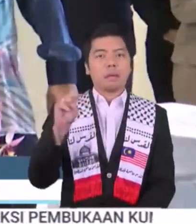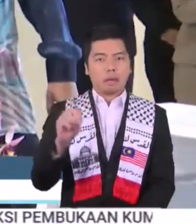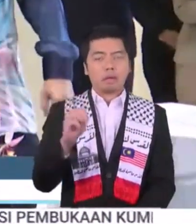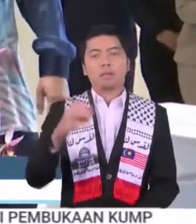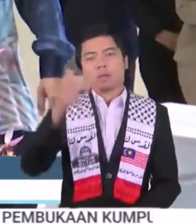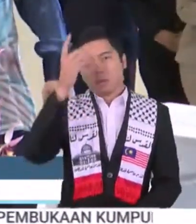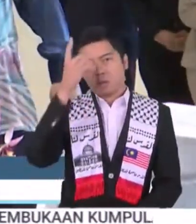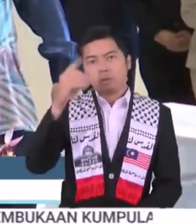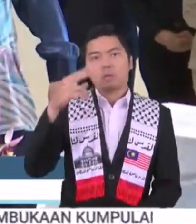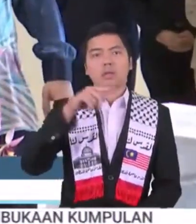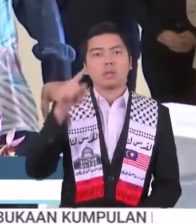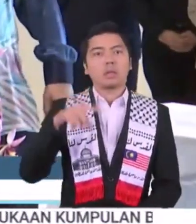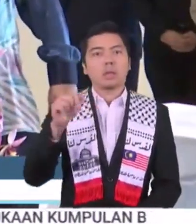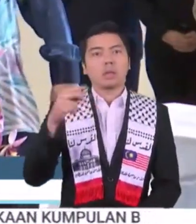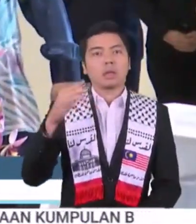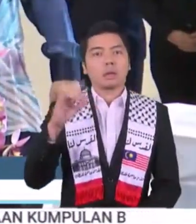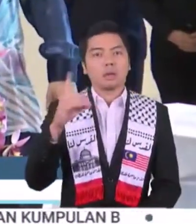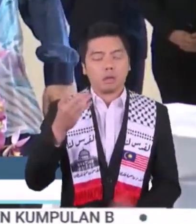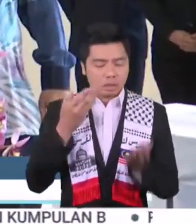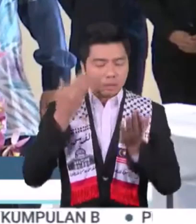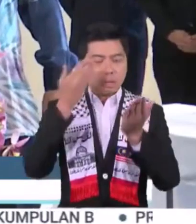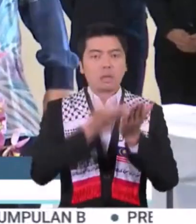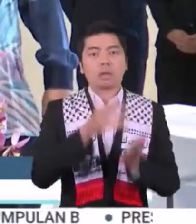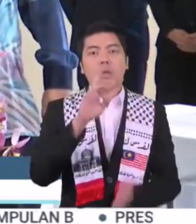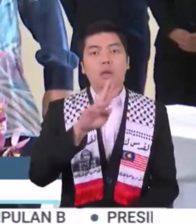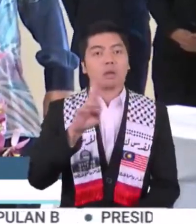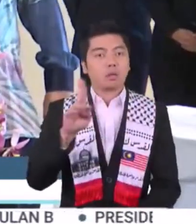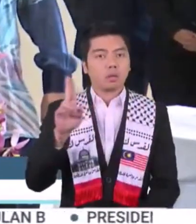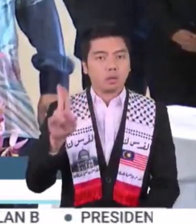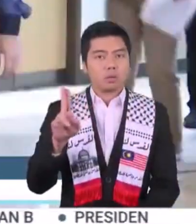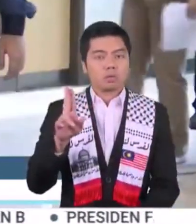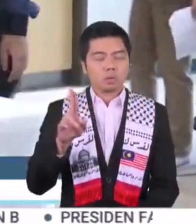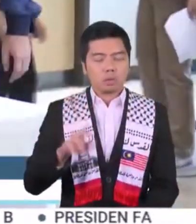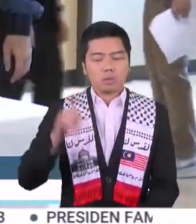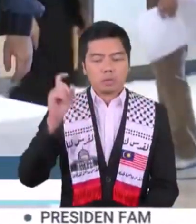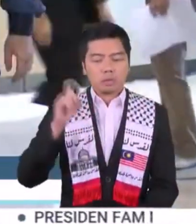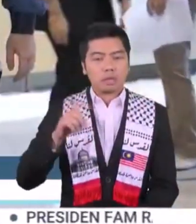Seri Dr. Ahmad Zahid Hamidi mencadangkan agar RUU Penggal Tetap